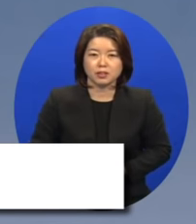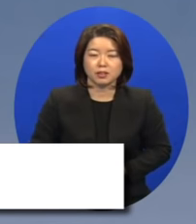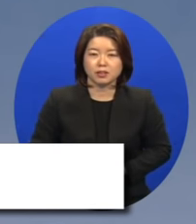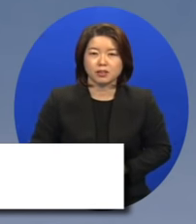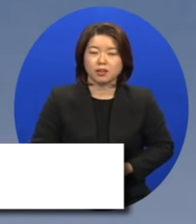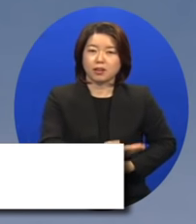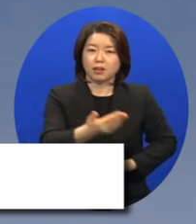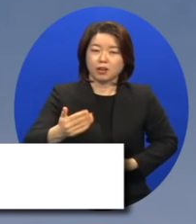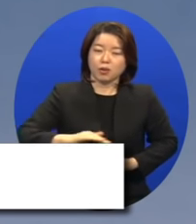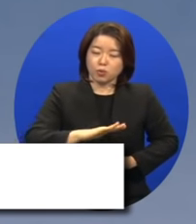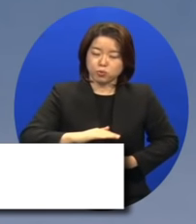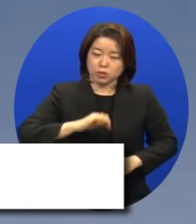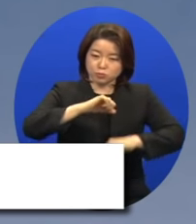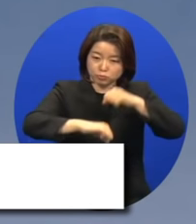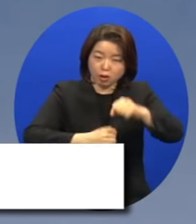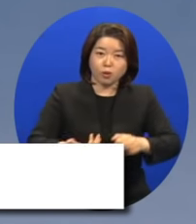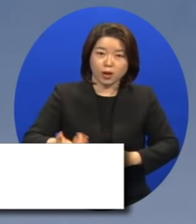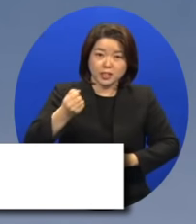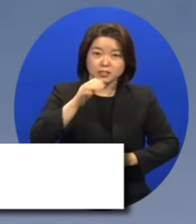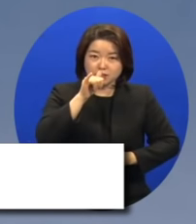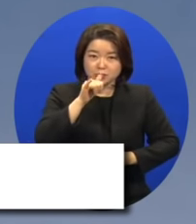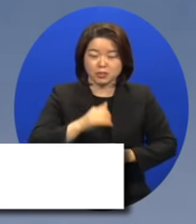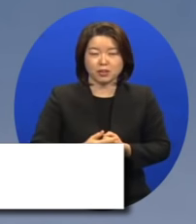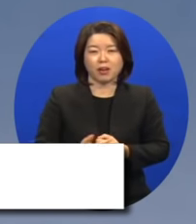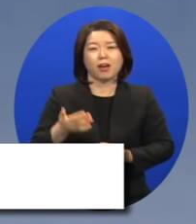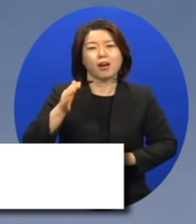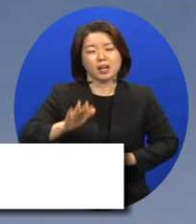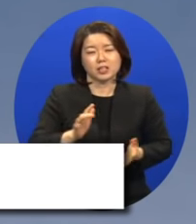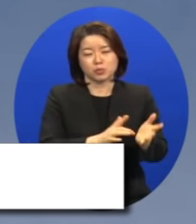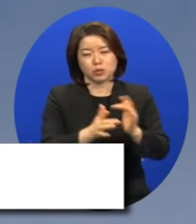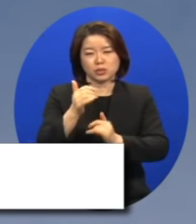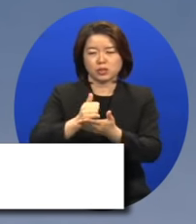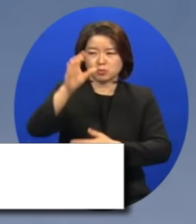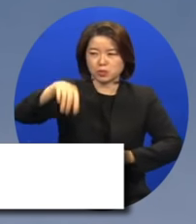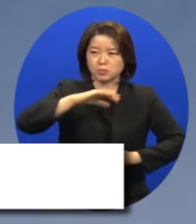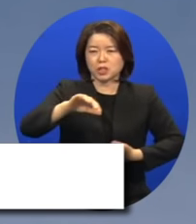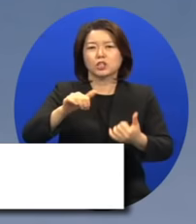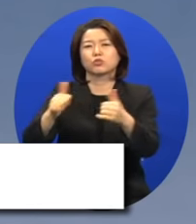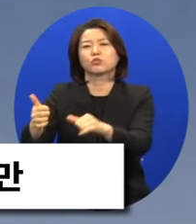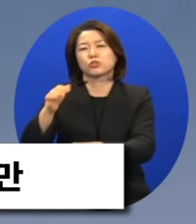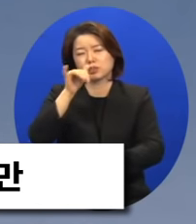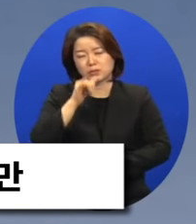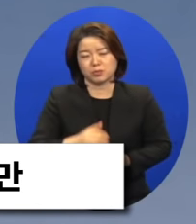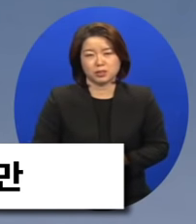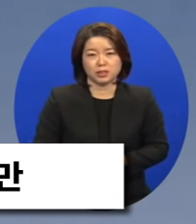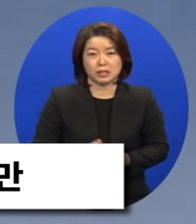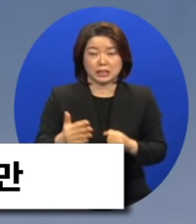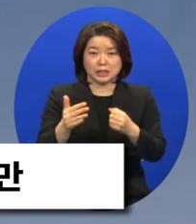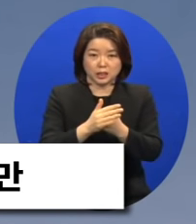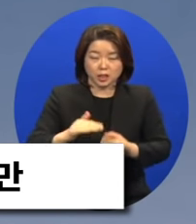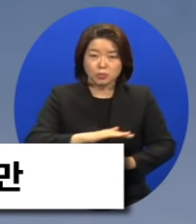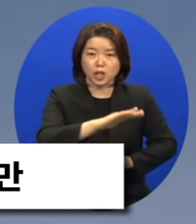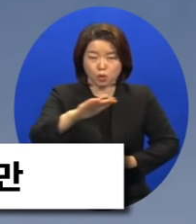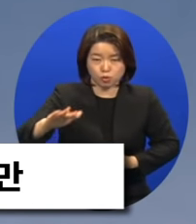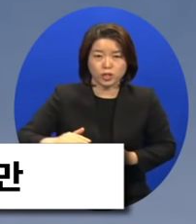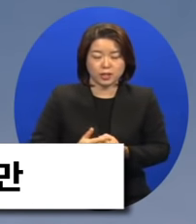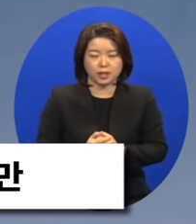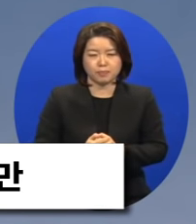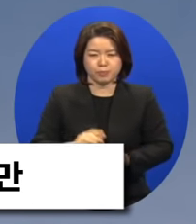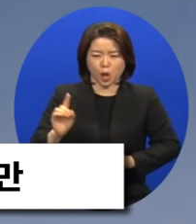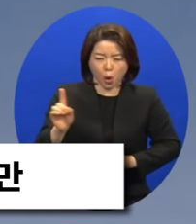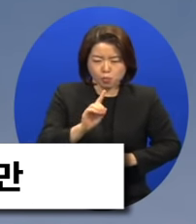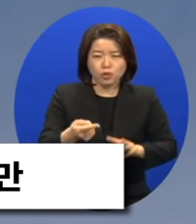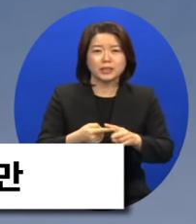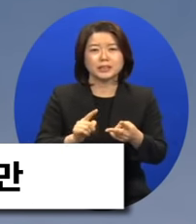우리는자유를얻었습니다.하지만 예수님은십자가에서죽으셨습니다.그러므로 우리가원